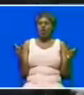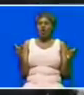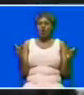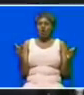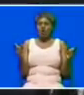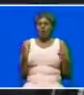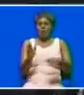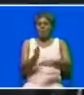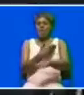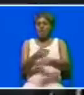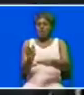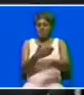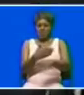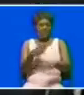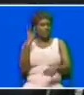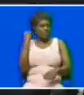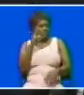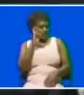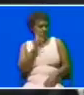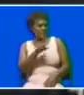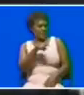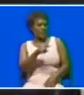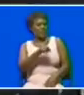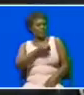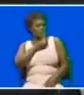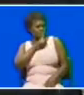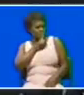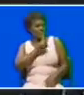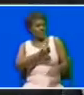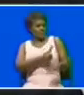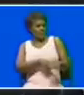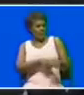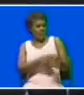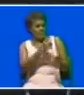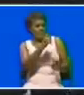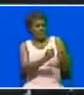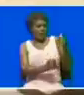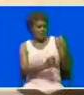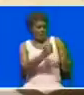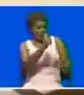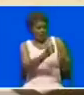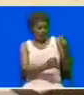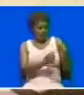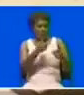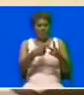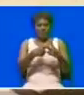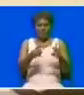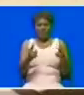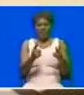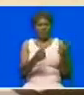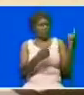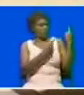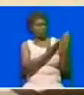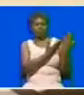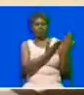plays music to them. And you actually can see they are quiet when the machine is running, the milking machine is running. Alianza kwa ng'ombe huyu kwa jina